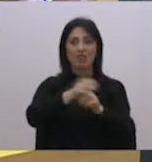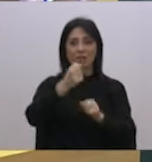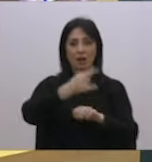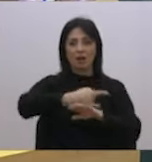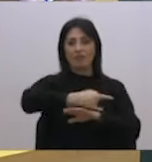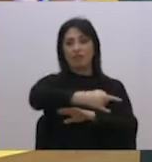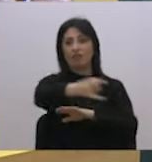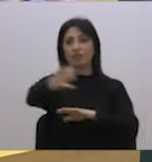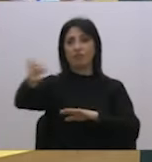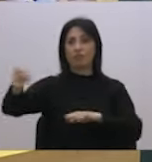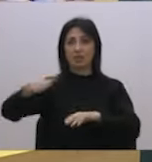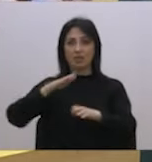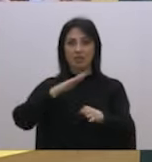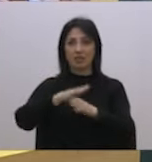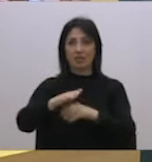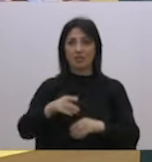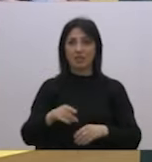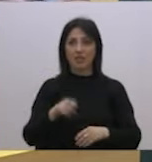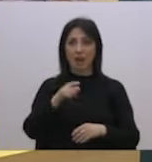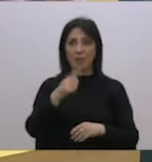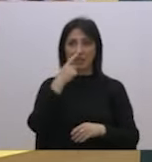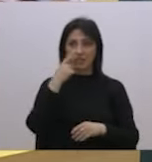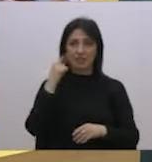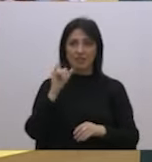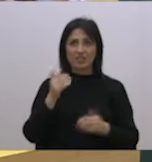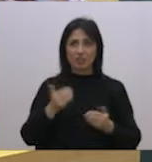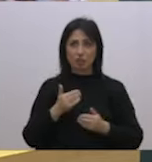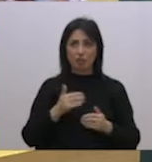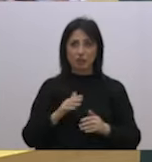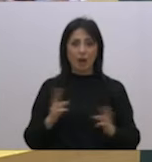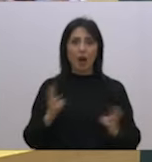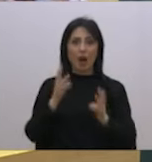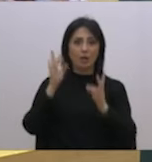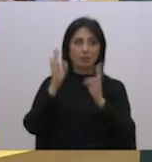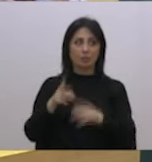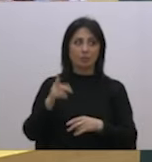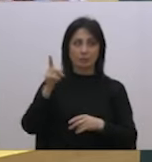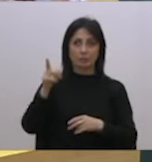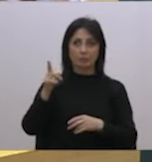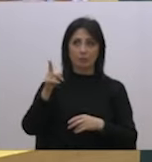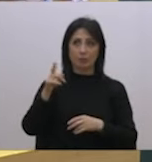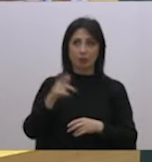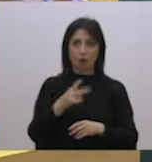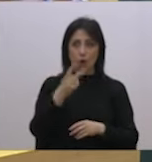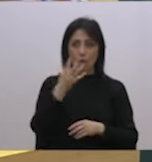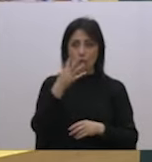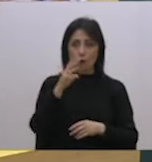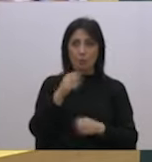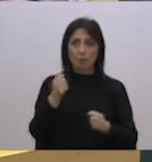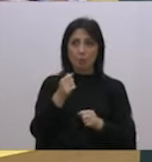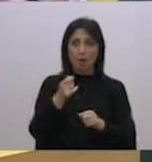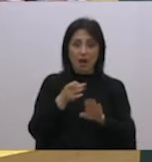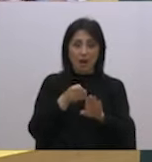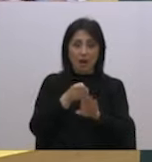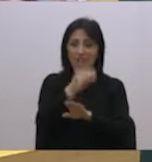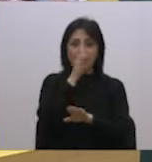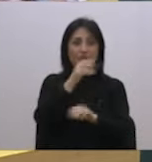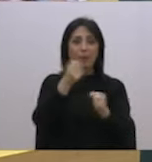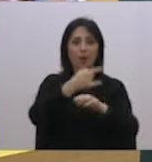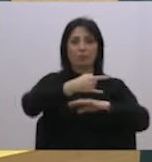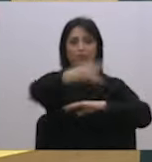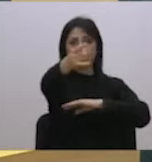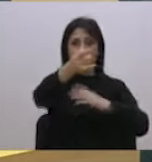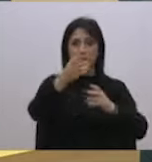ne bide, teli cu ceas au se. Hlavastina, s-a dat scoru, pe mohta hanzare. O să da cuțitul, banca ne cu ceas de verșevi, dar o ik